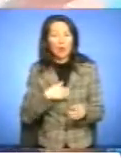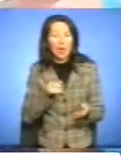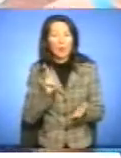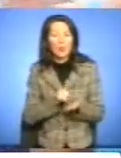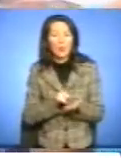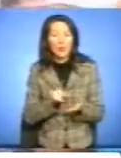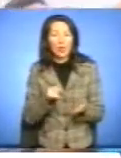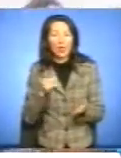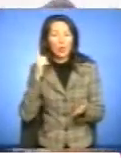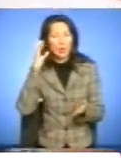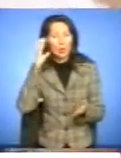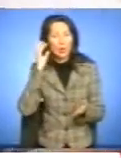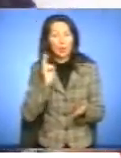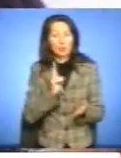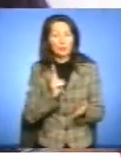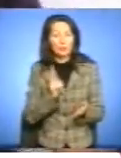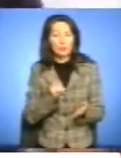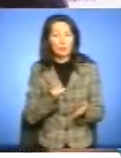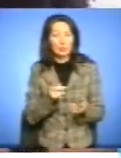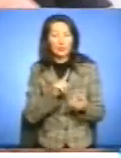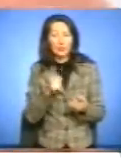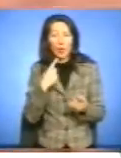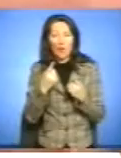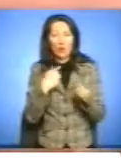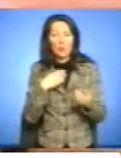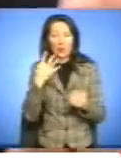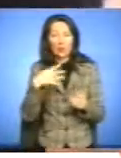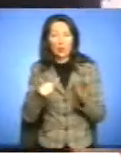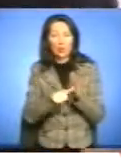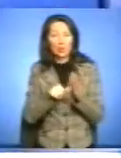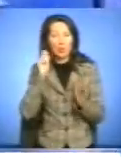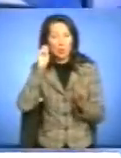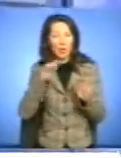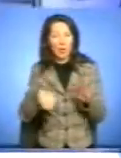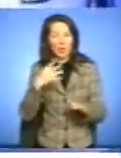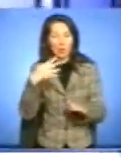я, мені 46 років, я важу 46 кілограм, і я в ополонці тішуся.